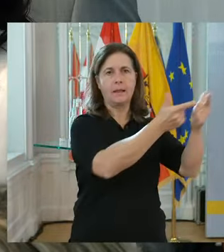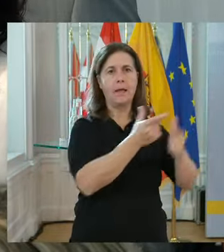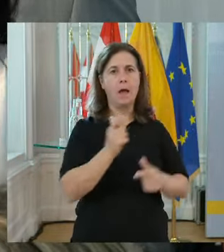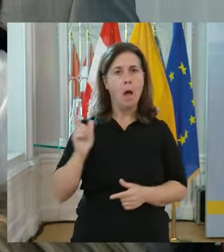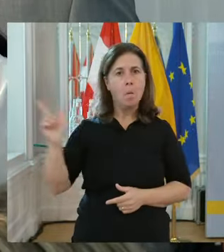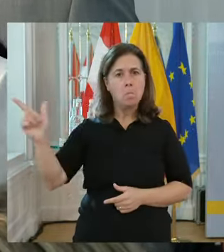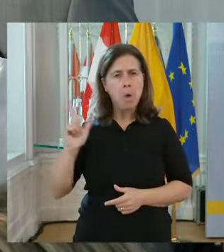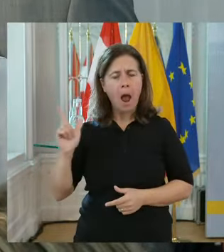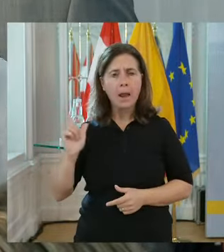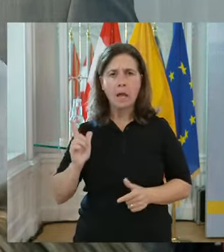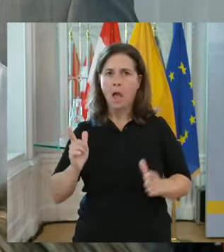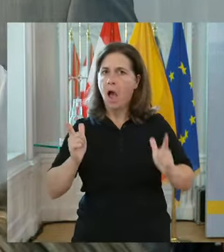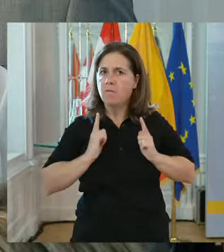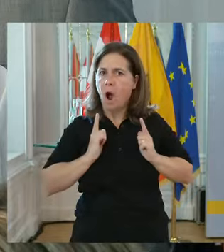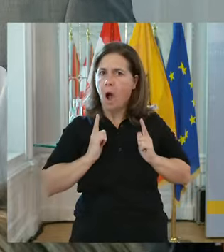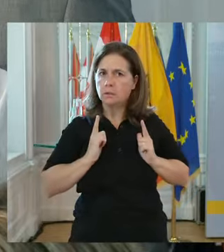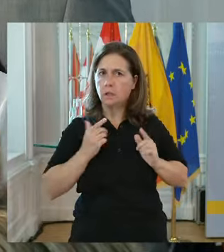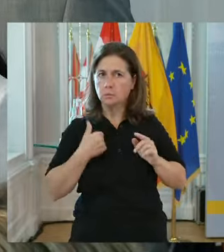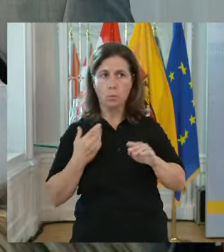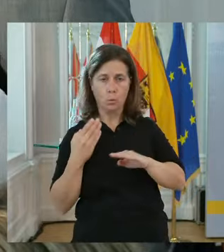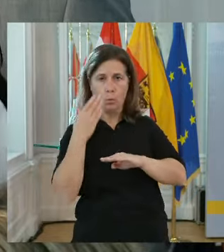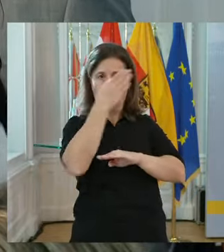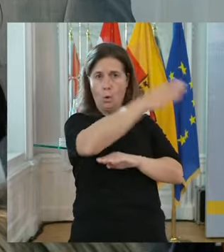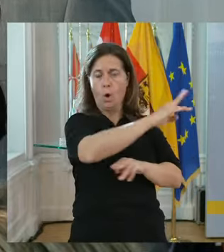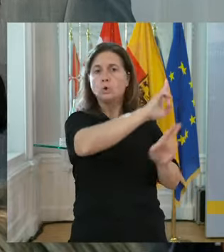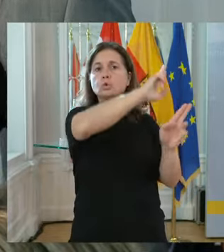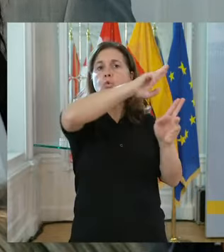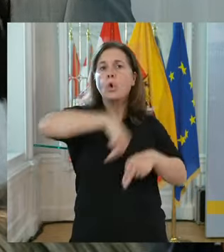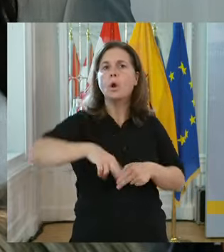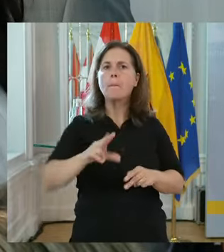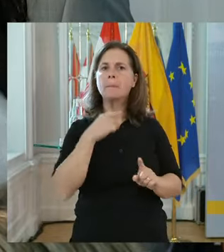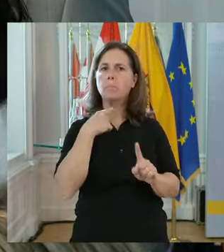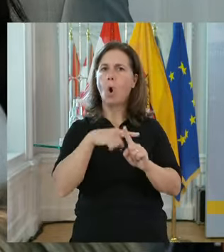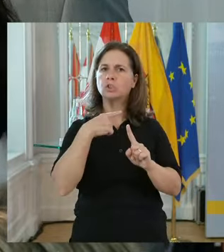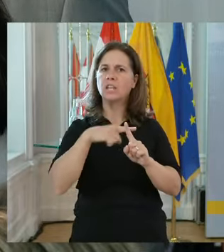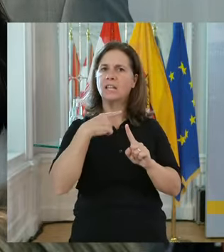beide in der Erwartung, dass sie zurückkommt mit einer